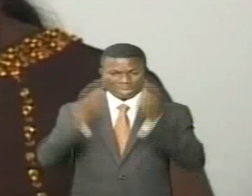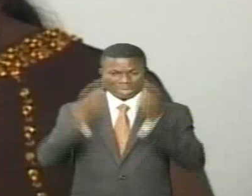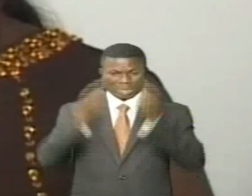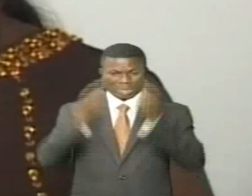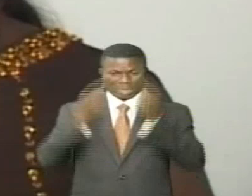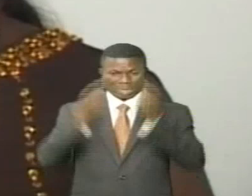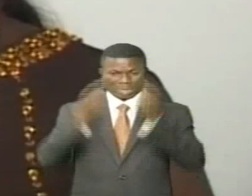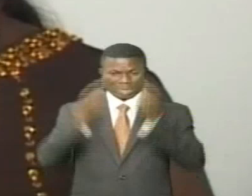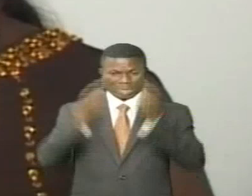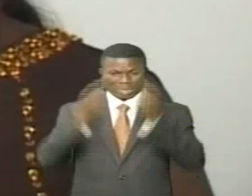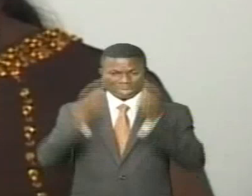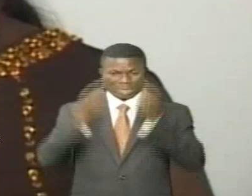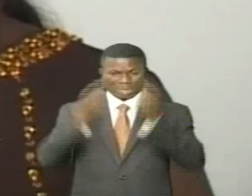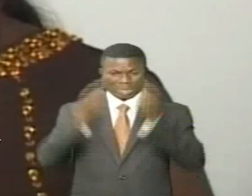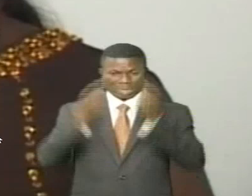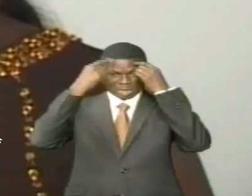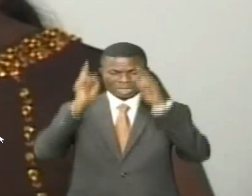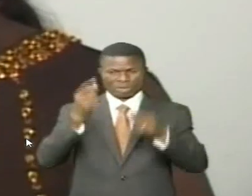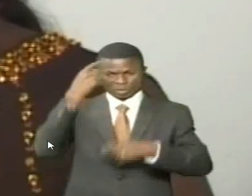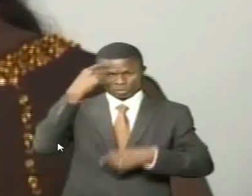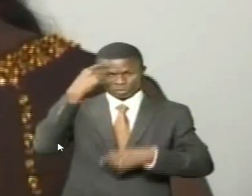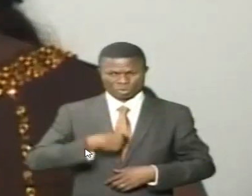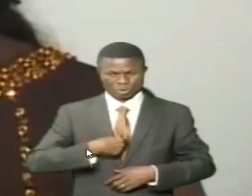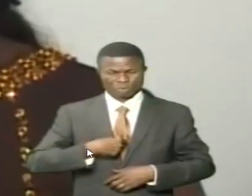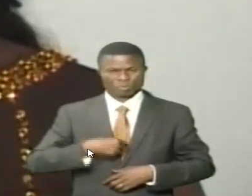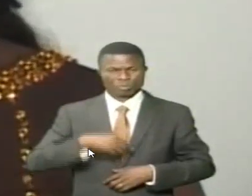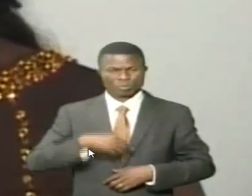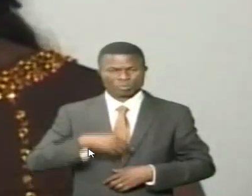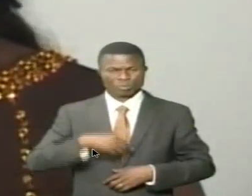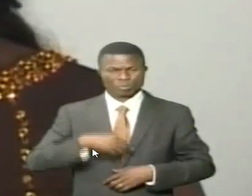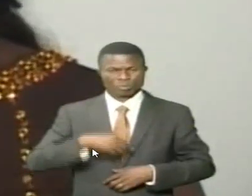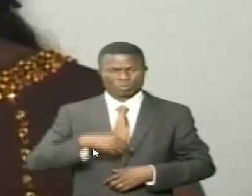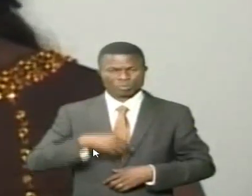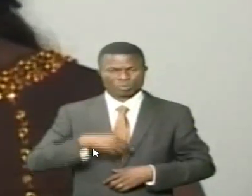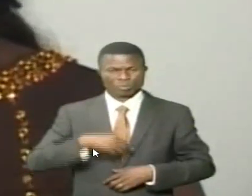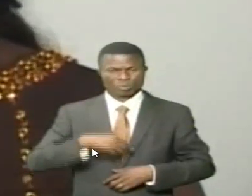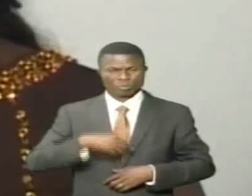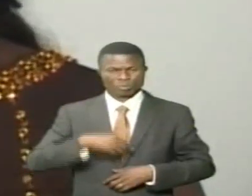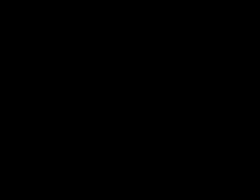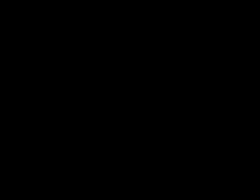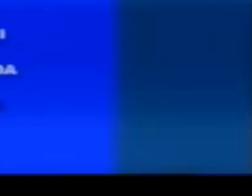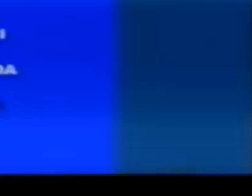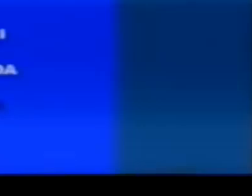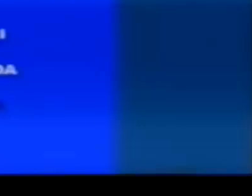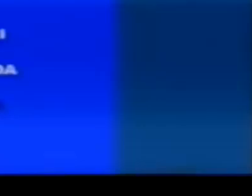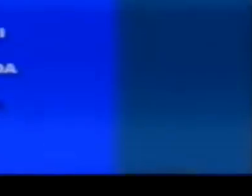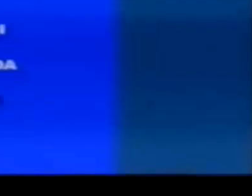Dingisa, et des compagnies, la famille de Loko, les Dimama qui font la personne à Misala Miango.